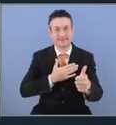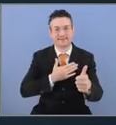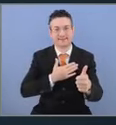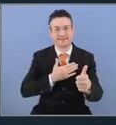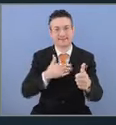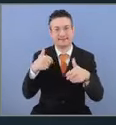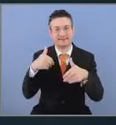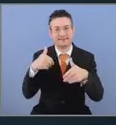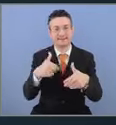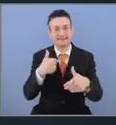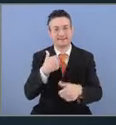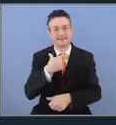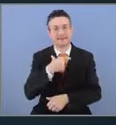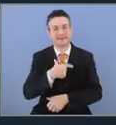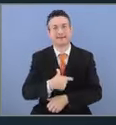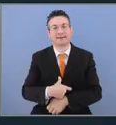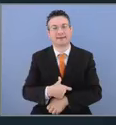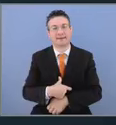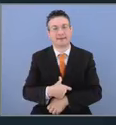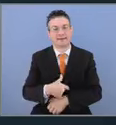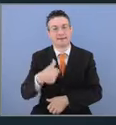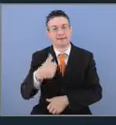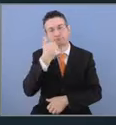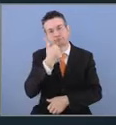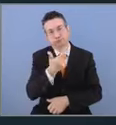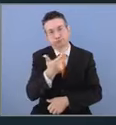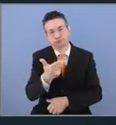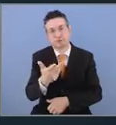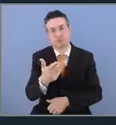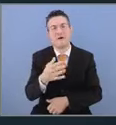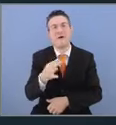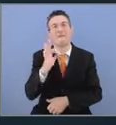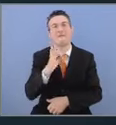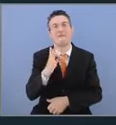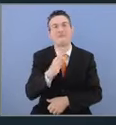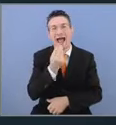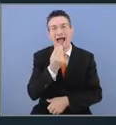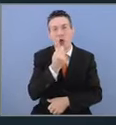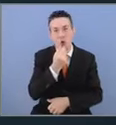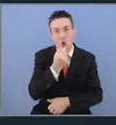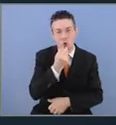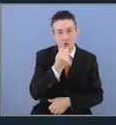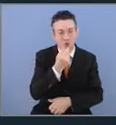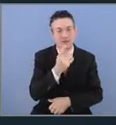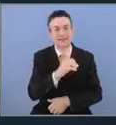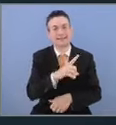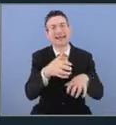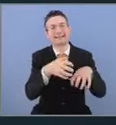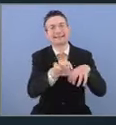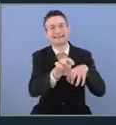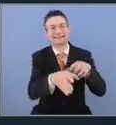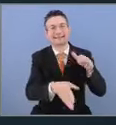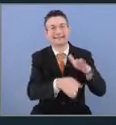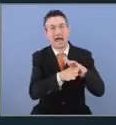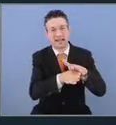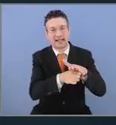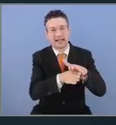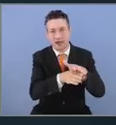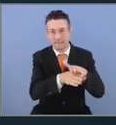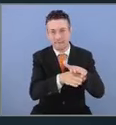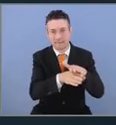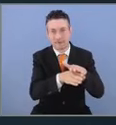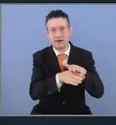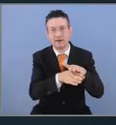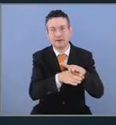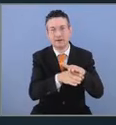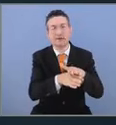personale più volte il termine foundry e quindi startup. È un tema molto rilevante in